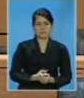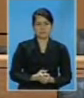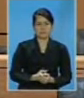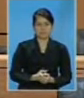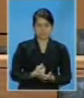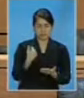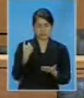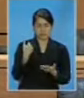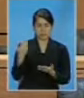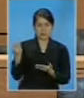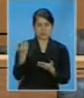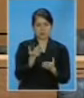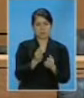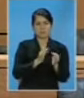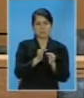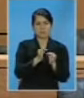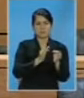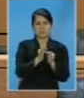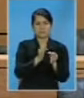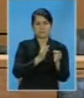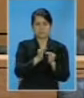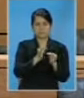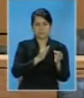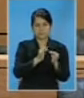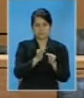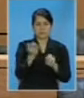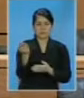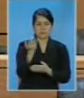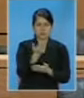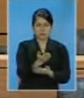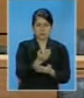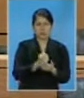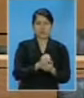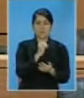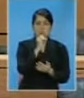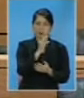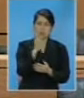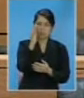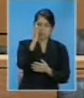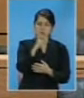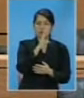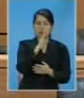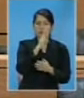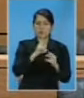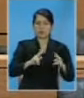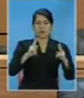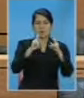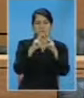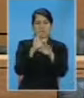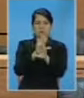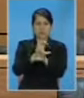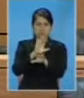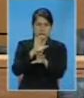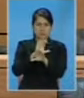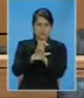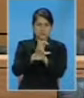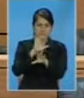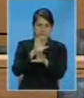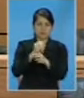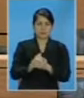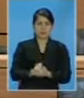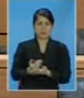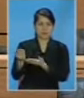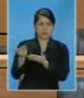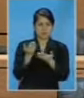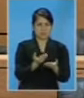เคยมาชี้แจงต่อคณะกรรมการว่าต่อไปนี้เวลากระทรวงมหาดไทยในขณะนี้ได้เรียกท่านไป